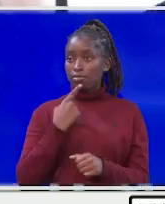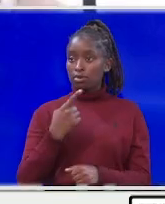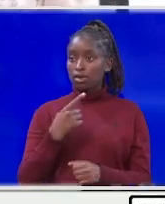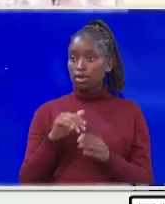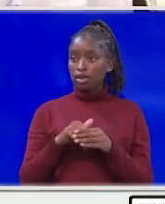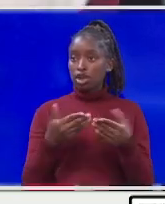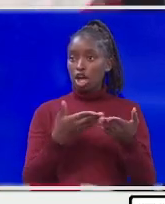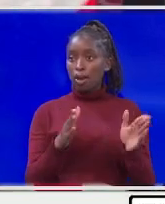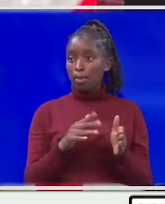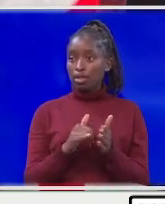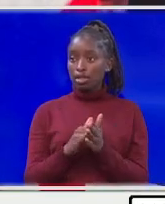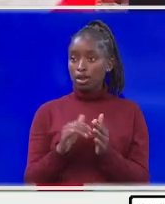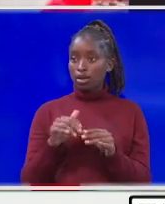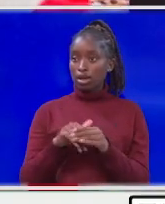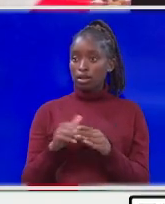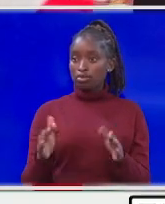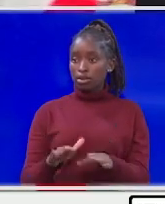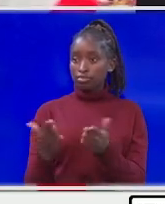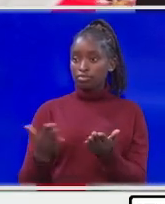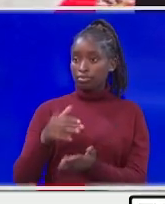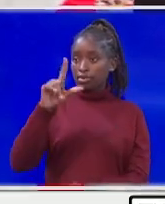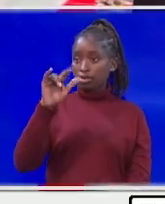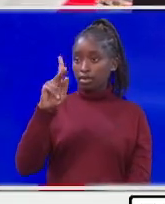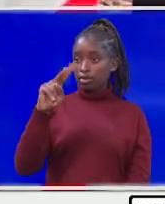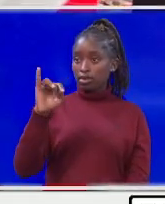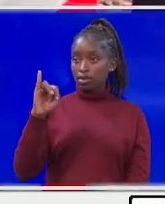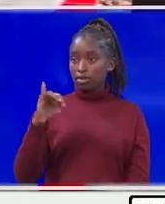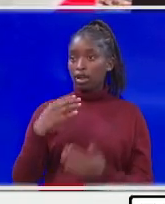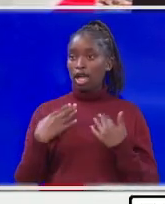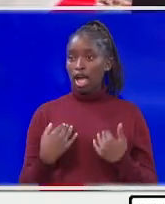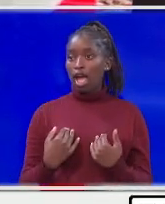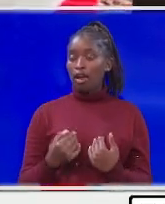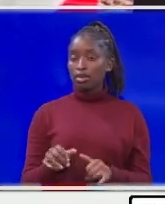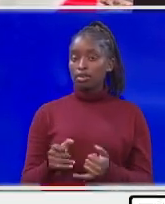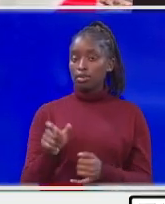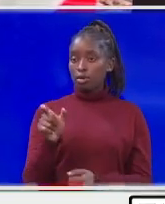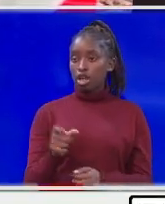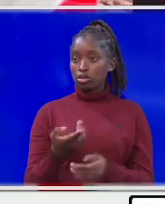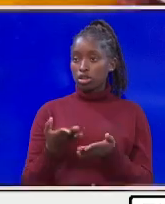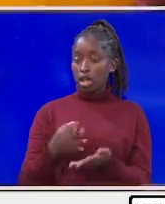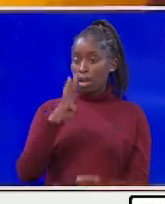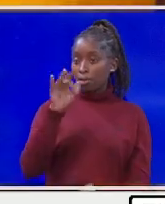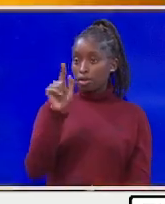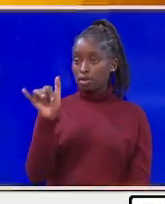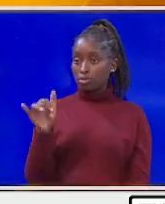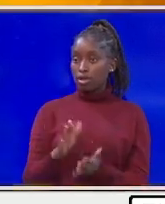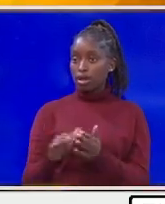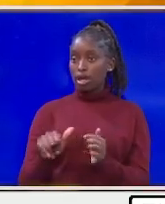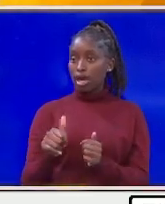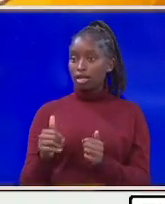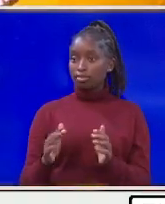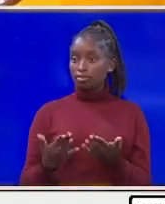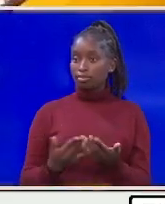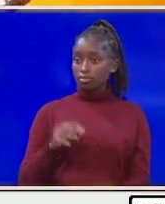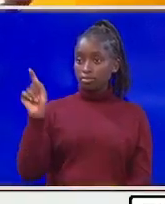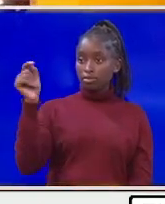katika Likoni Mall, kaunti ya Mombasa, mwandishi wa habari wa TV 47 Betty Chalo na mkurugenzi mkuu wa Bata Kenya